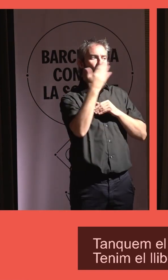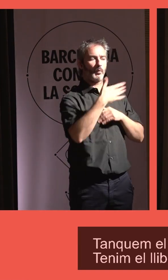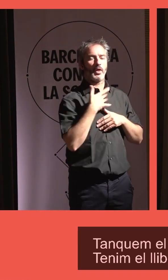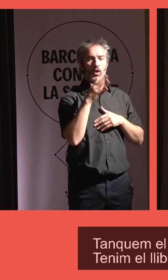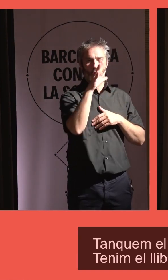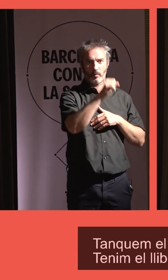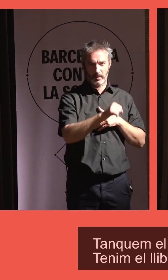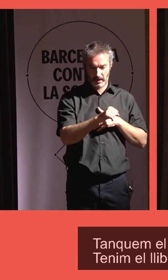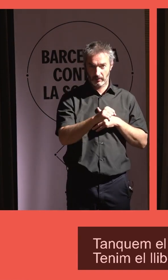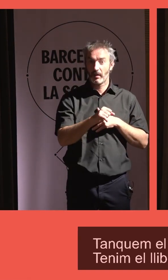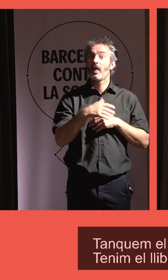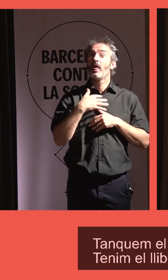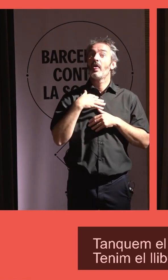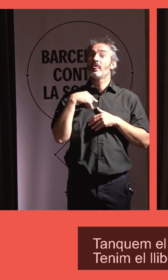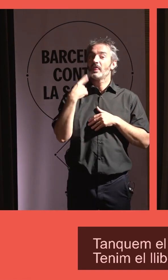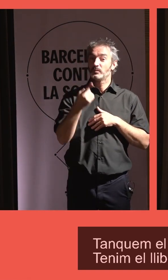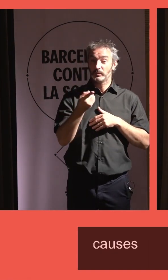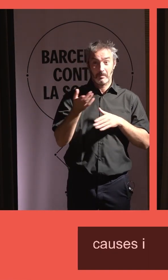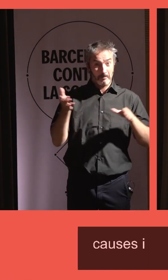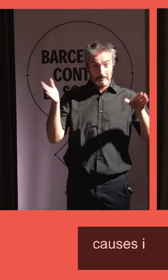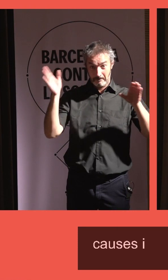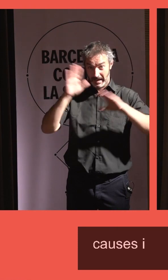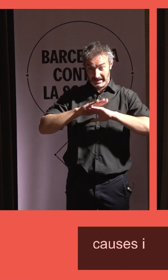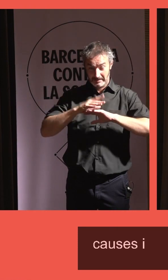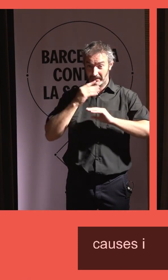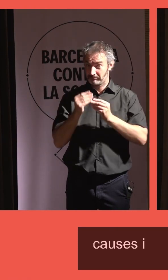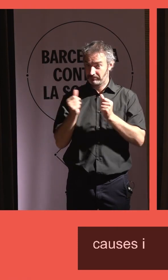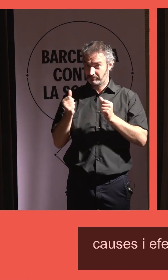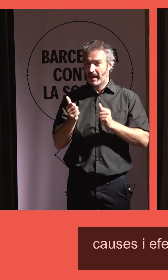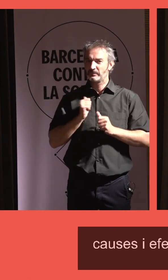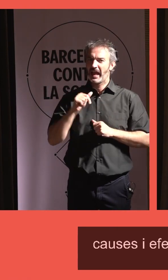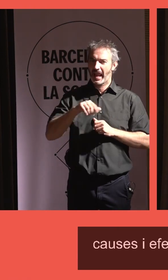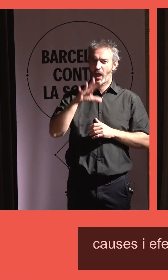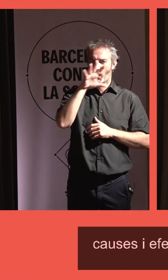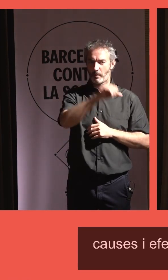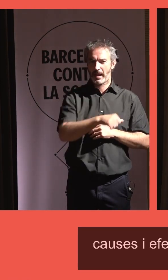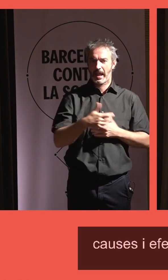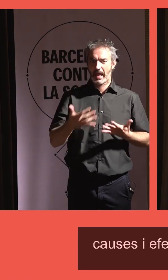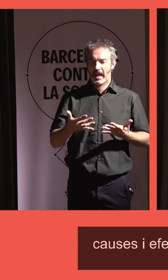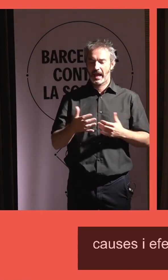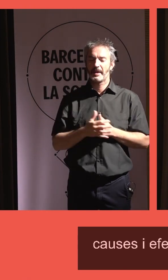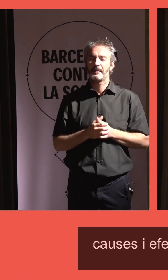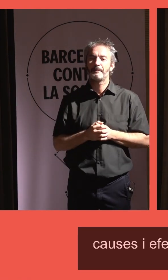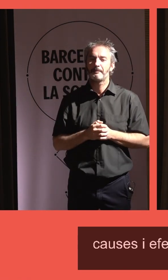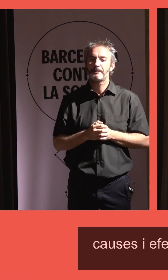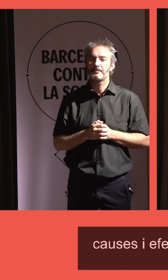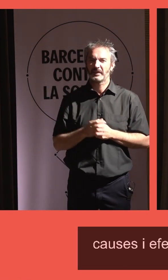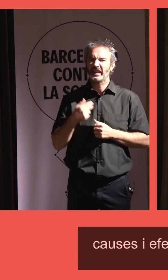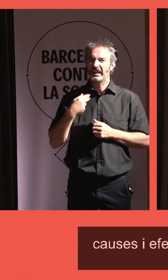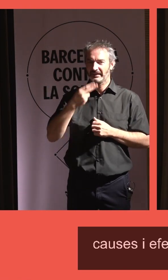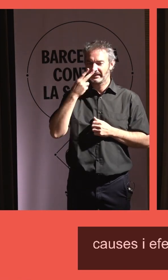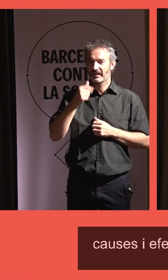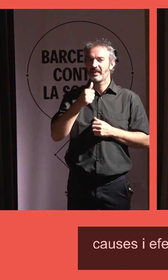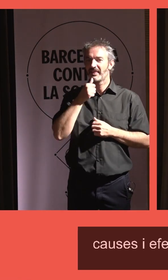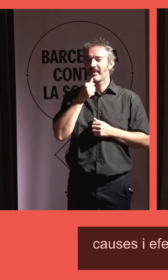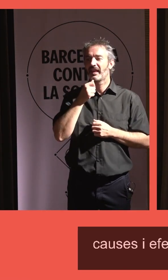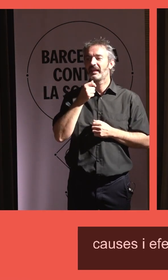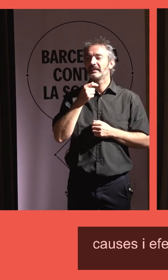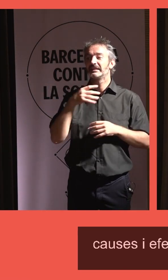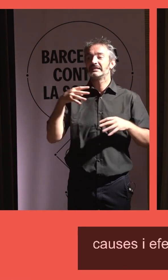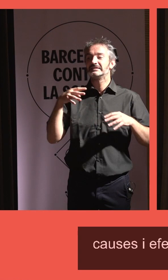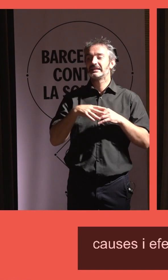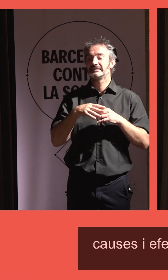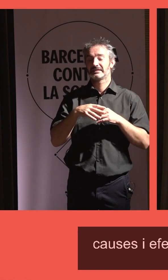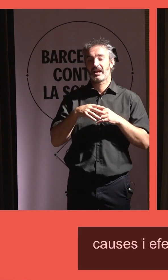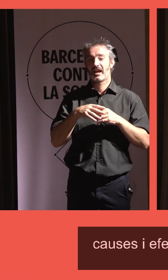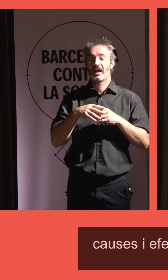adquirir feu-ho perquè després quan sortim al vespre crec que ja no hi serà per tant un llibre molt interessant fet pel conseller social científic contra